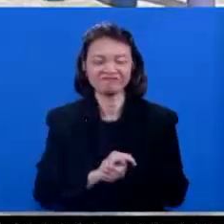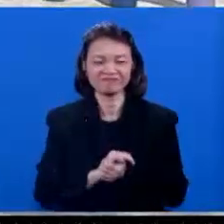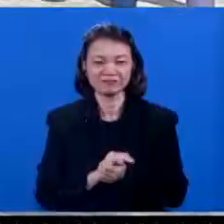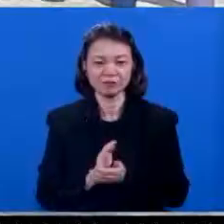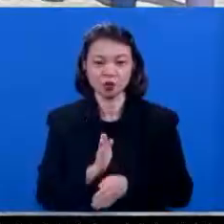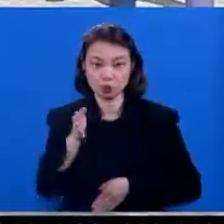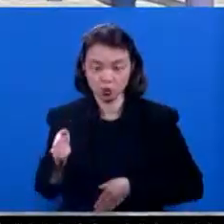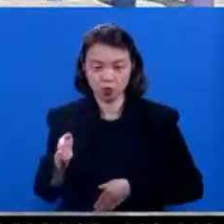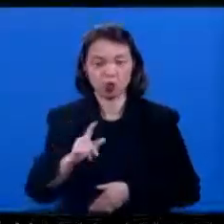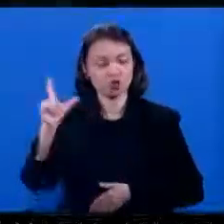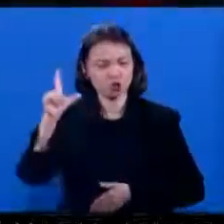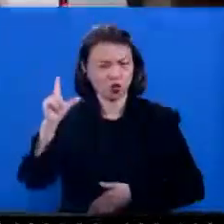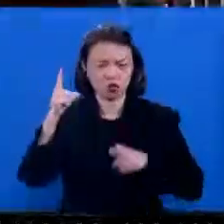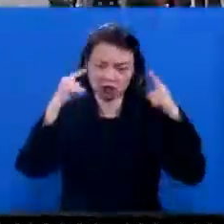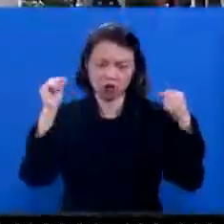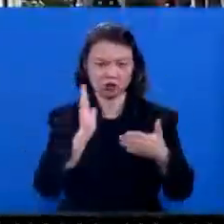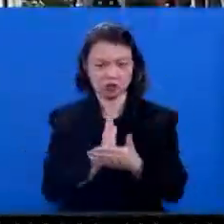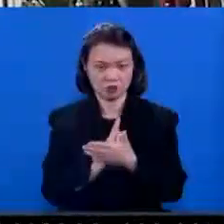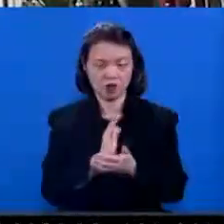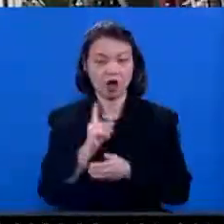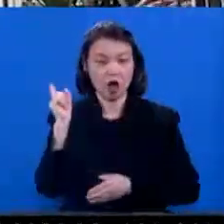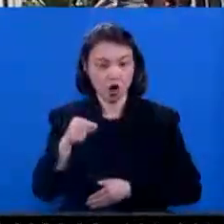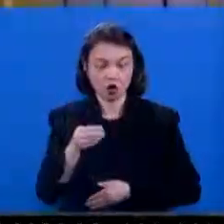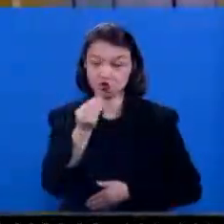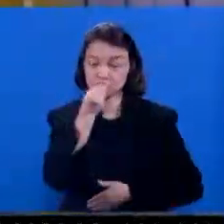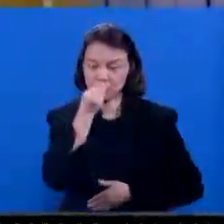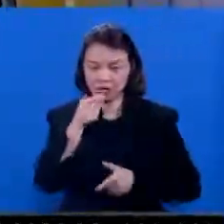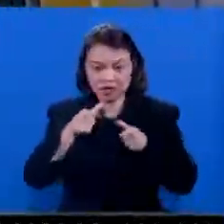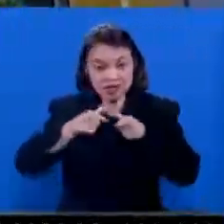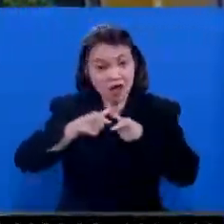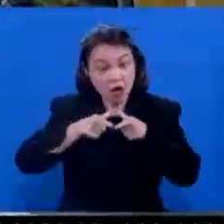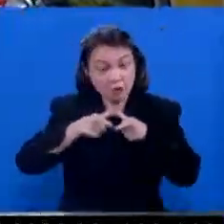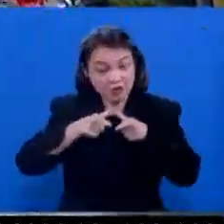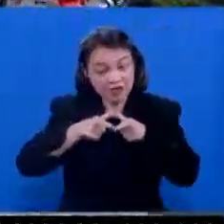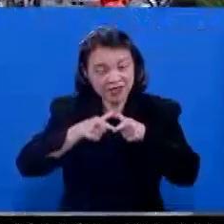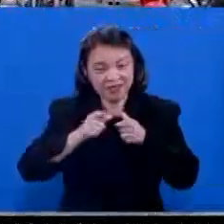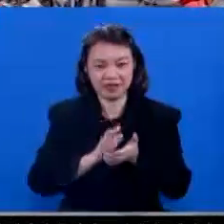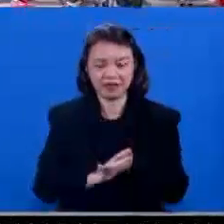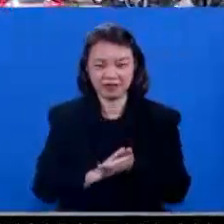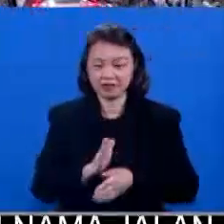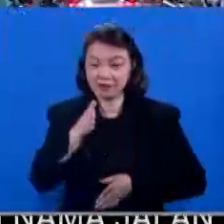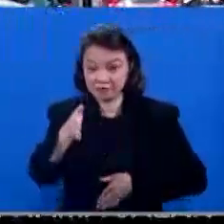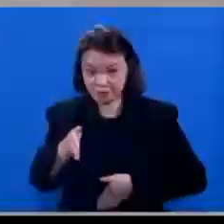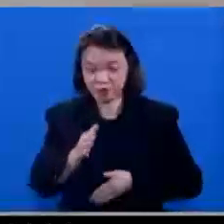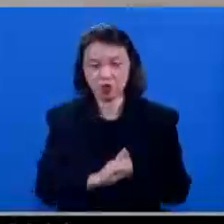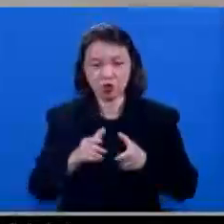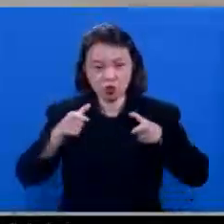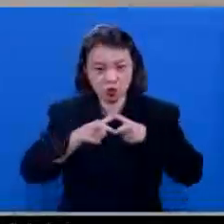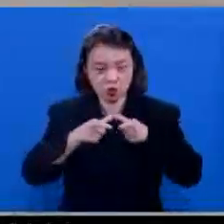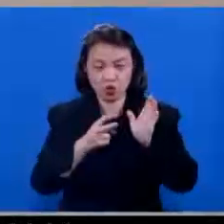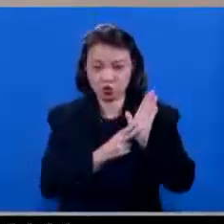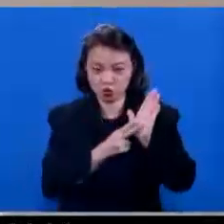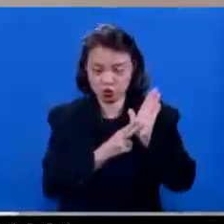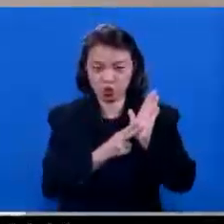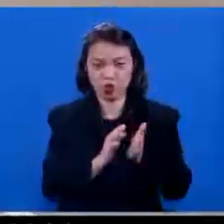Berkunjung ke Solo, Jawa Tengah kurang lengkap rasanya kalau tidak mencicipi camilan serabi. Saya memilih mampir di Serabi Noto Suman Nyonya Handayani